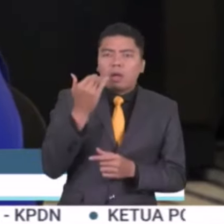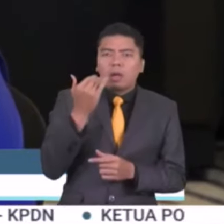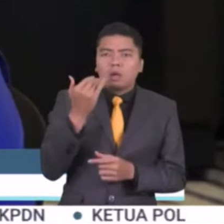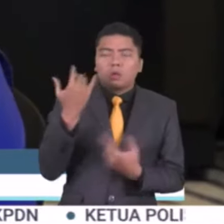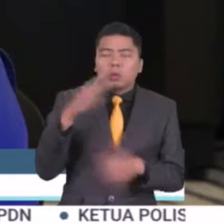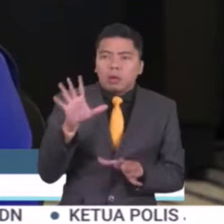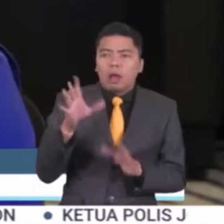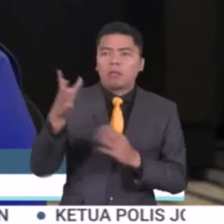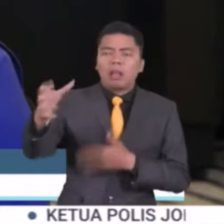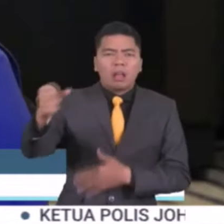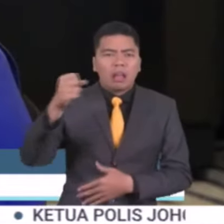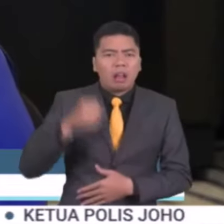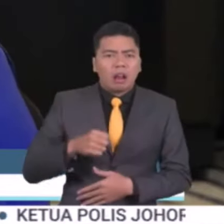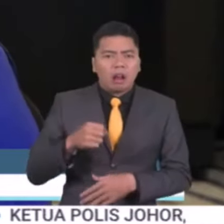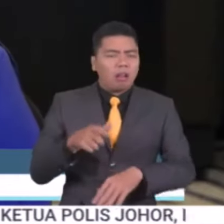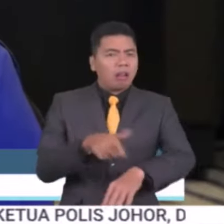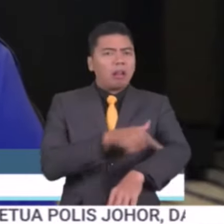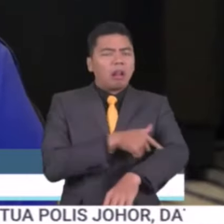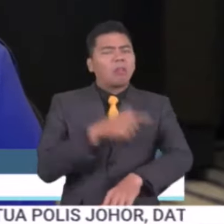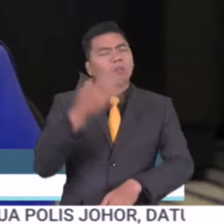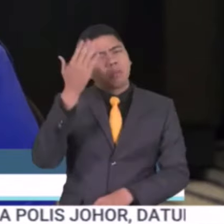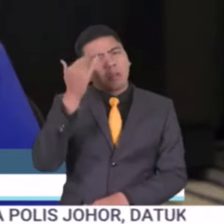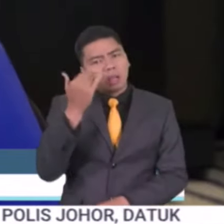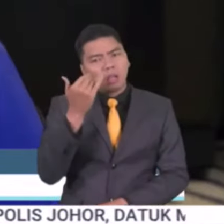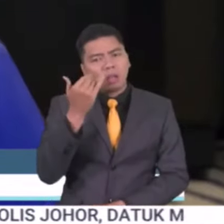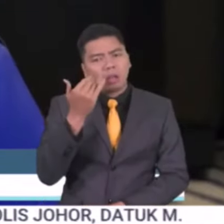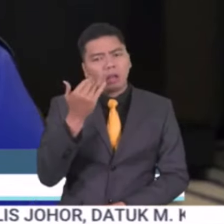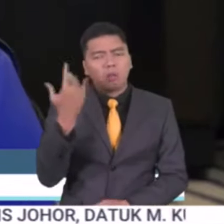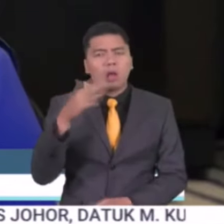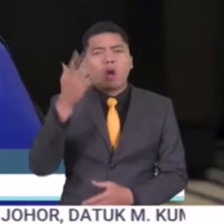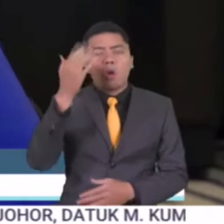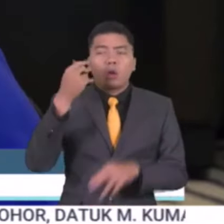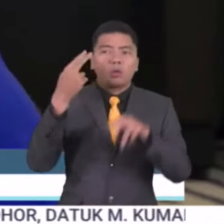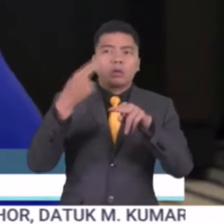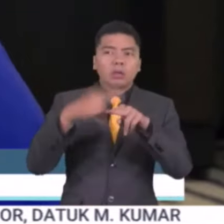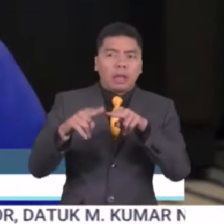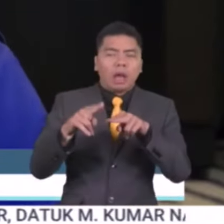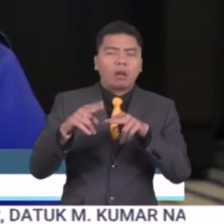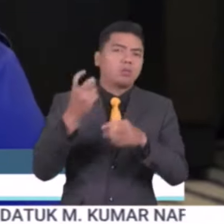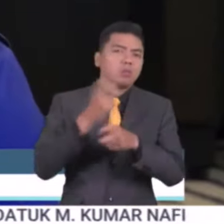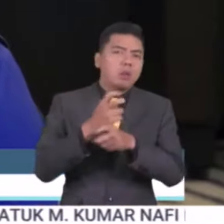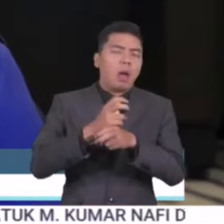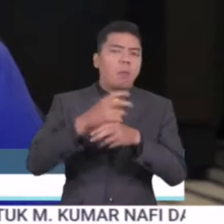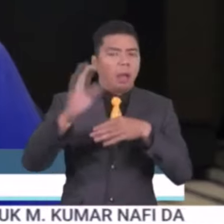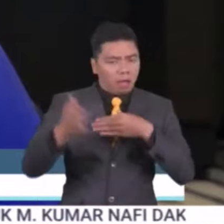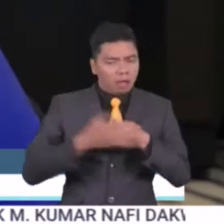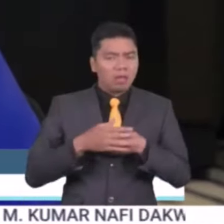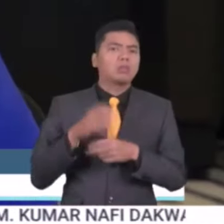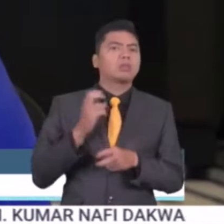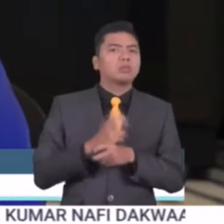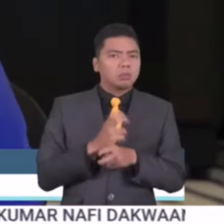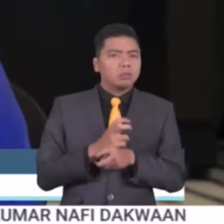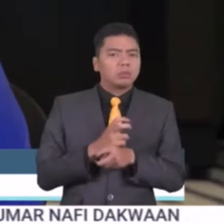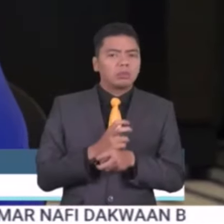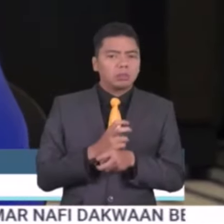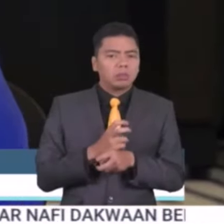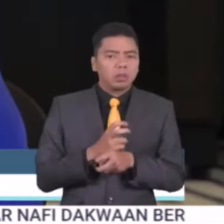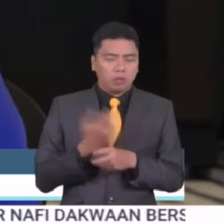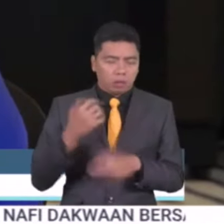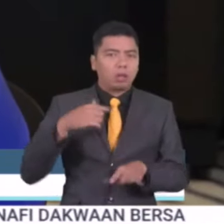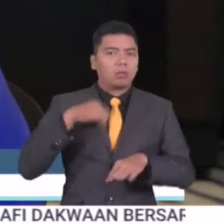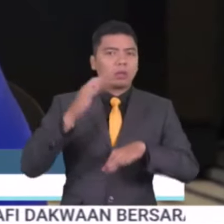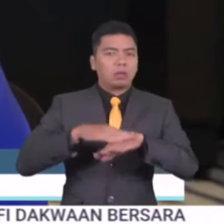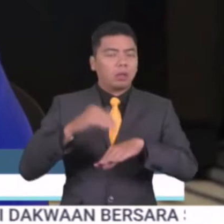selamatkan hantar balik pun mahal. Mahal tu satu hal. Kenapa nak hantar balik pun susah? Itu sebab saya panggil duta Laos jumpa